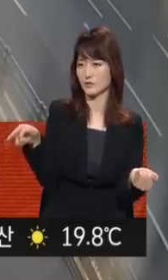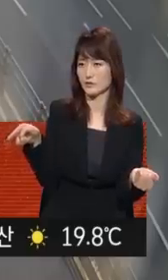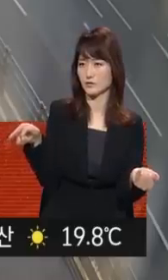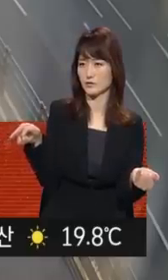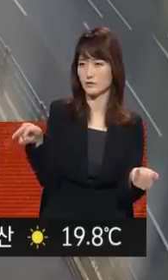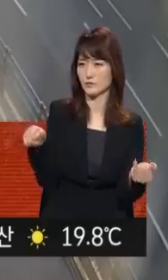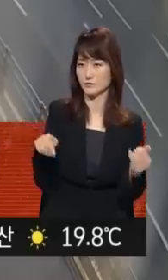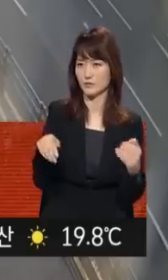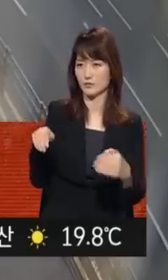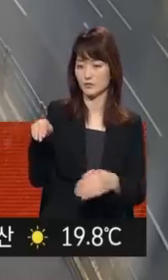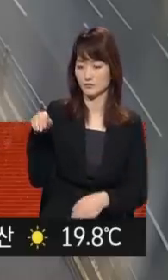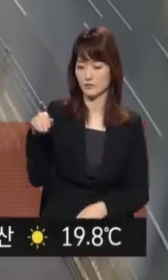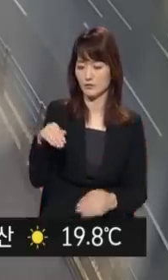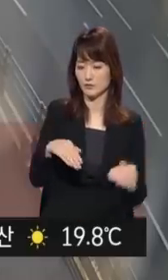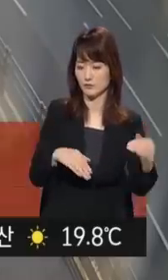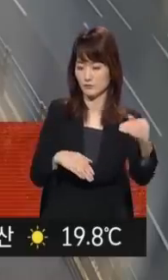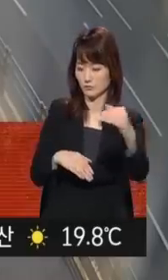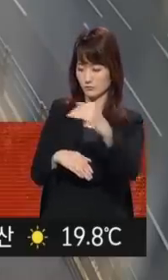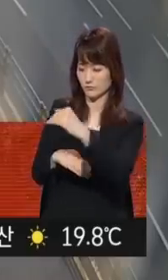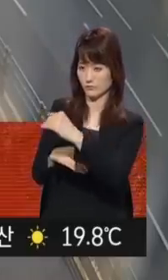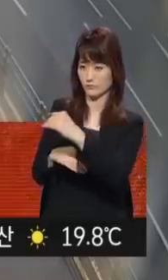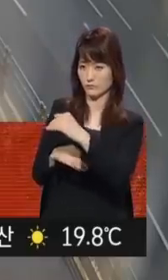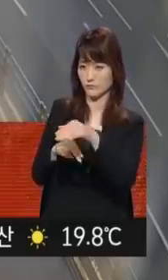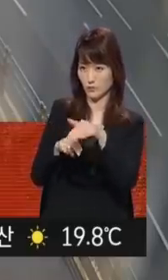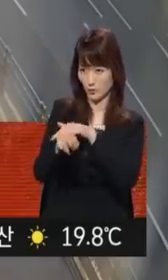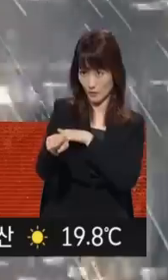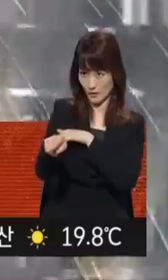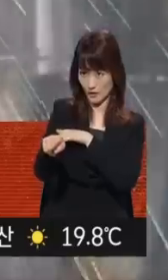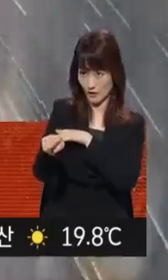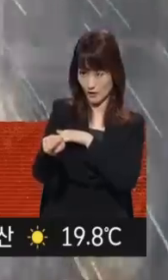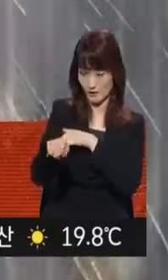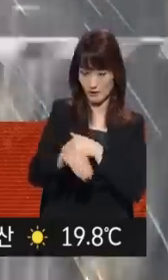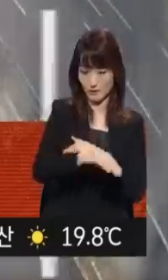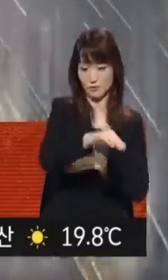포착이 됩니다 아마도 상품만 가고 있습니다